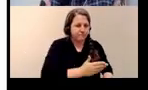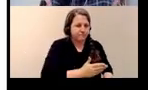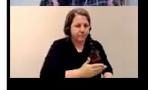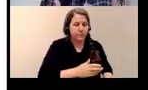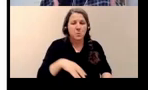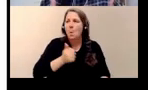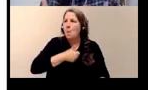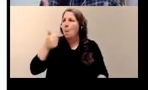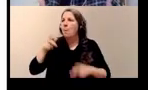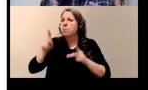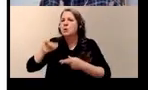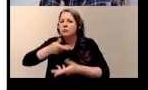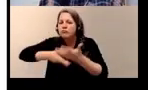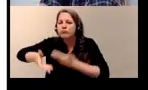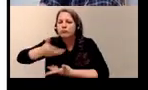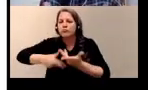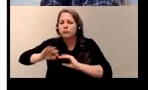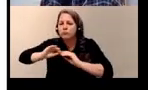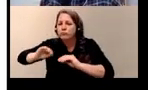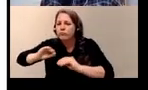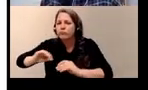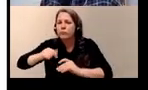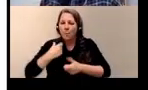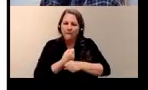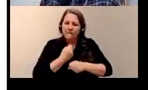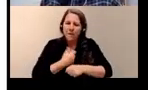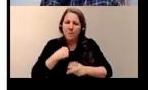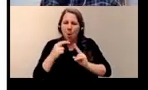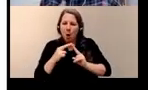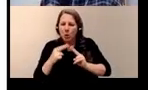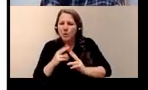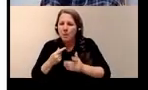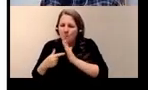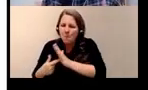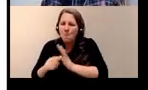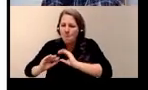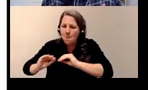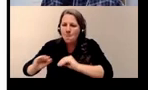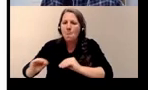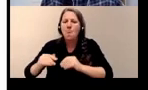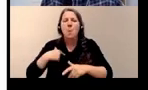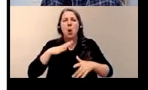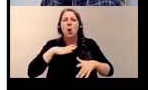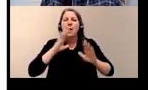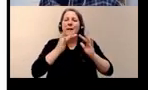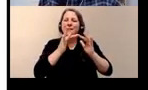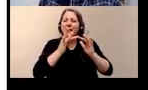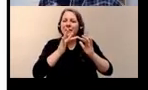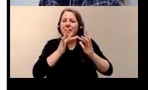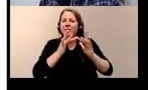plus dans l'envie de partager en mettant en ligne des tutoriels ou en expliquant justement, comme on peut le voir sur l'image de